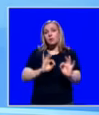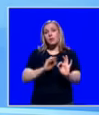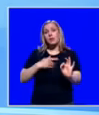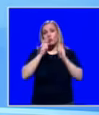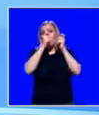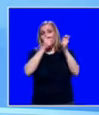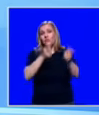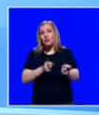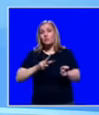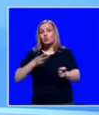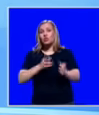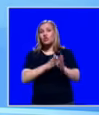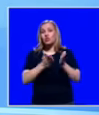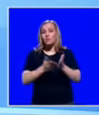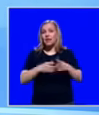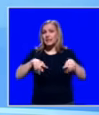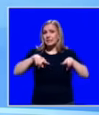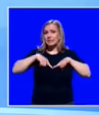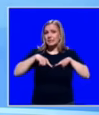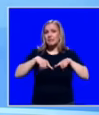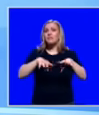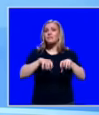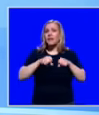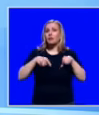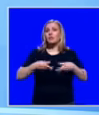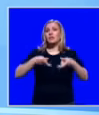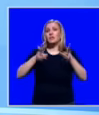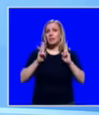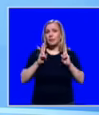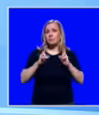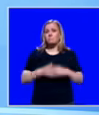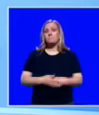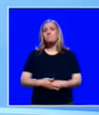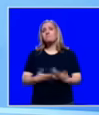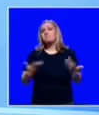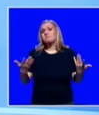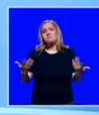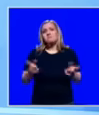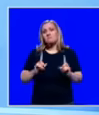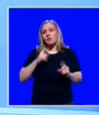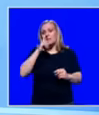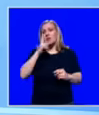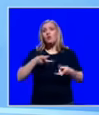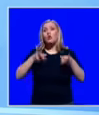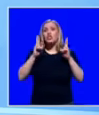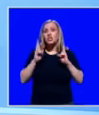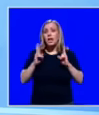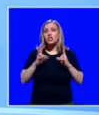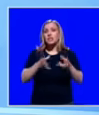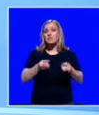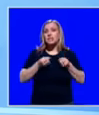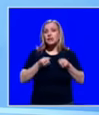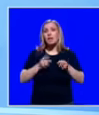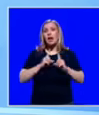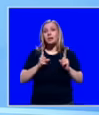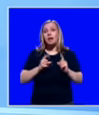на съдебния състав, които все пак взеха това решение. Но без все едно какво решение ще взема, това е, че трябва да се вземе решение, не да виса във